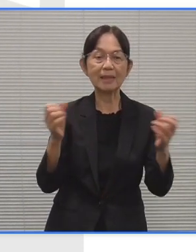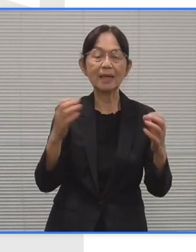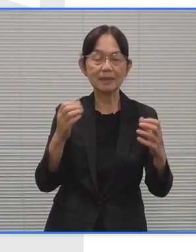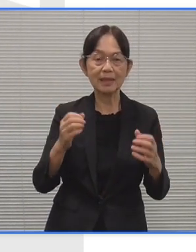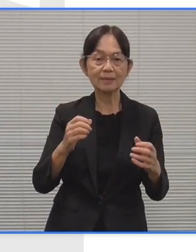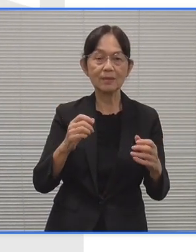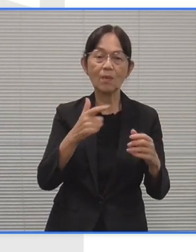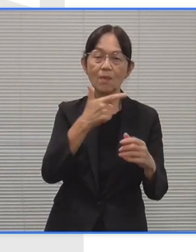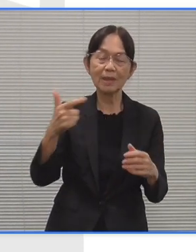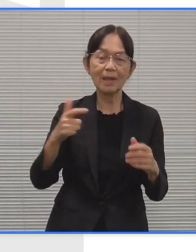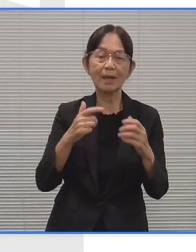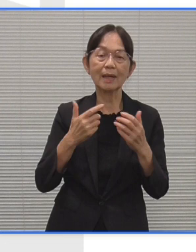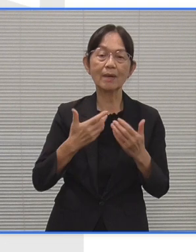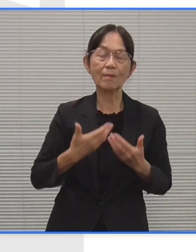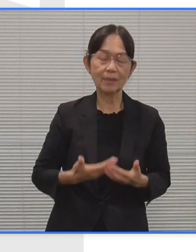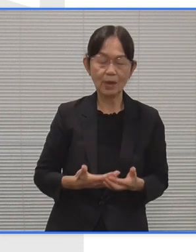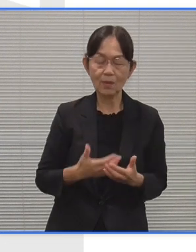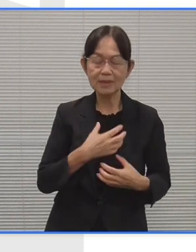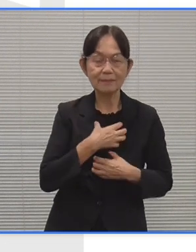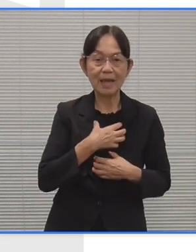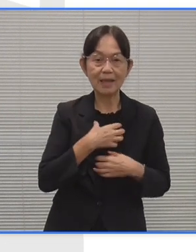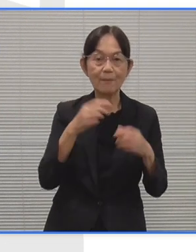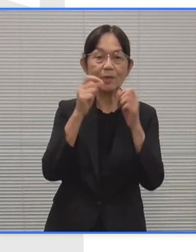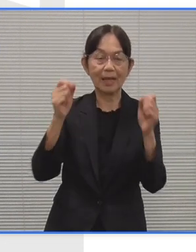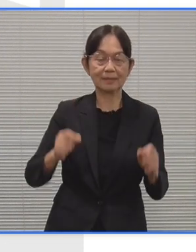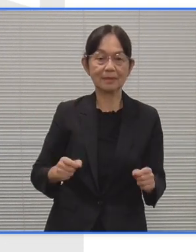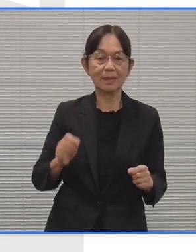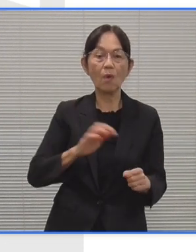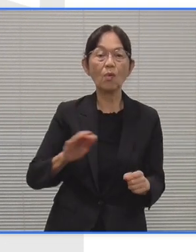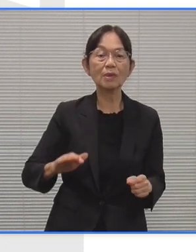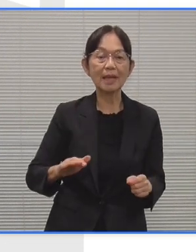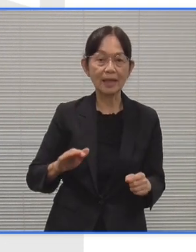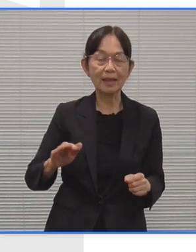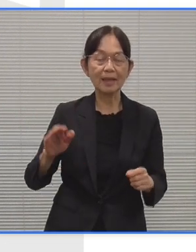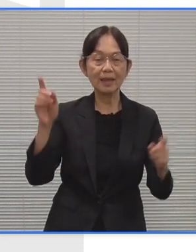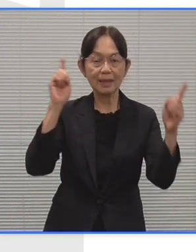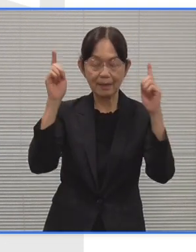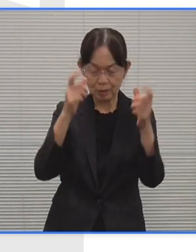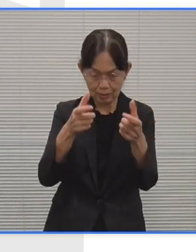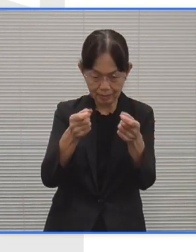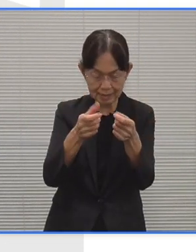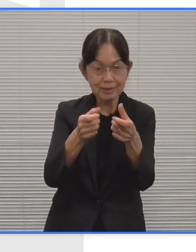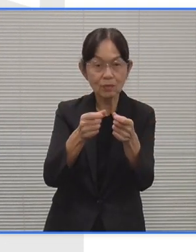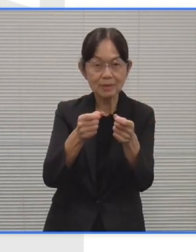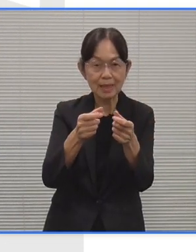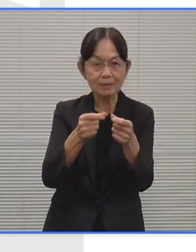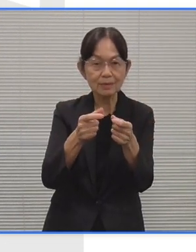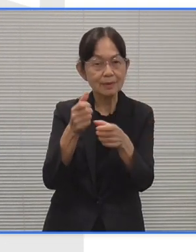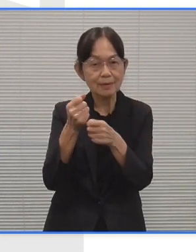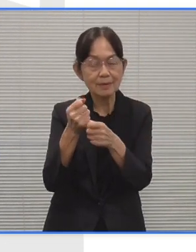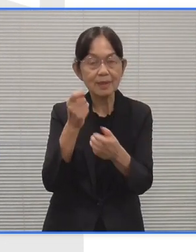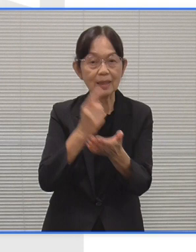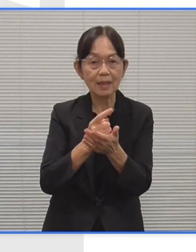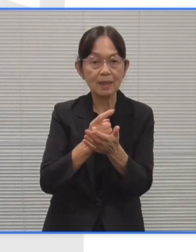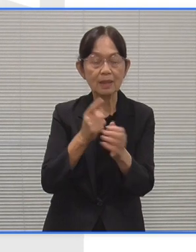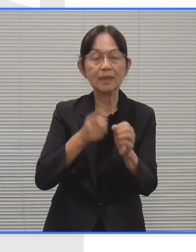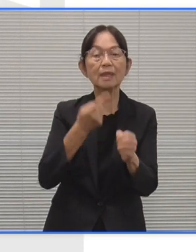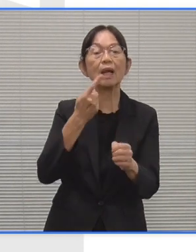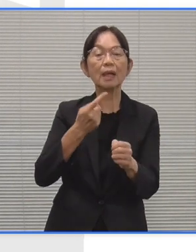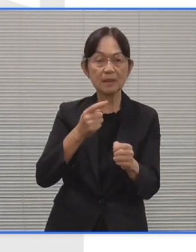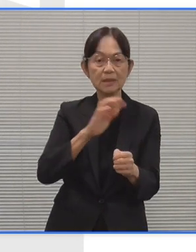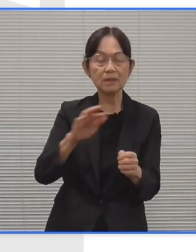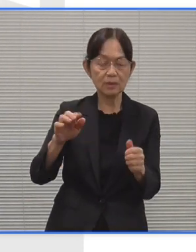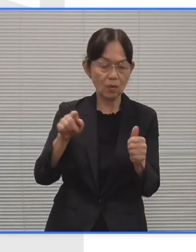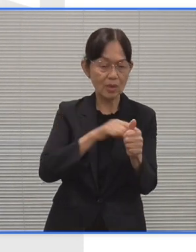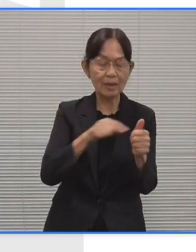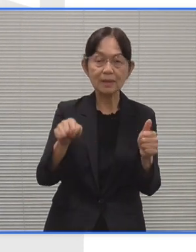な問題かと思います。ゲームお子さんがゲームに依存していることをきっかけに児童虐待